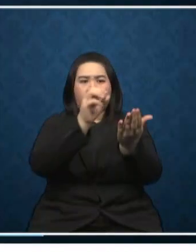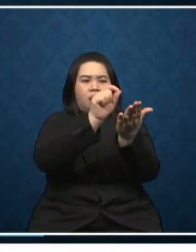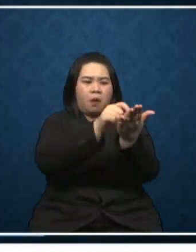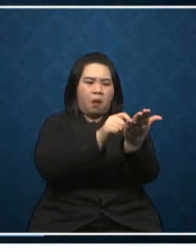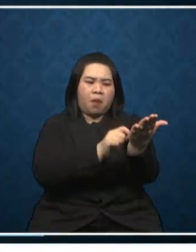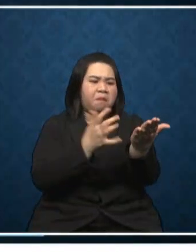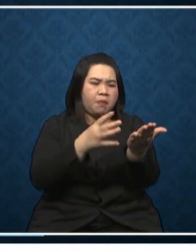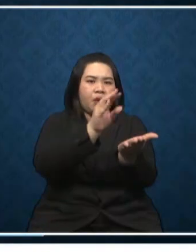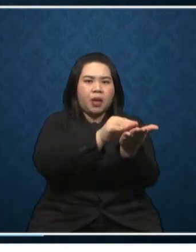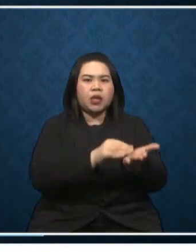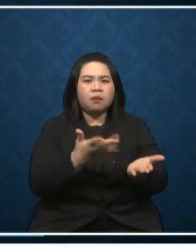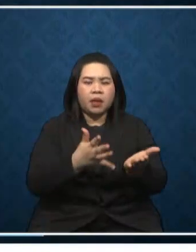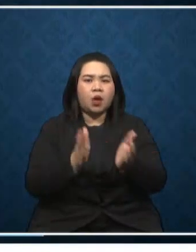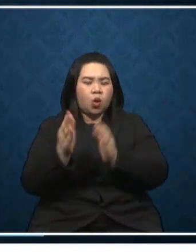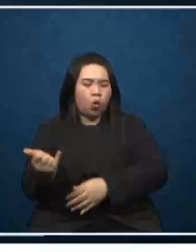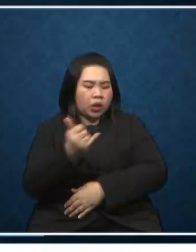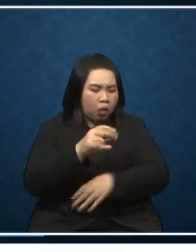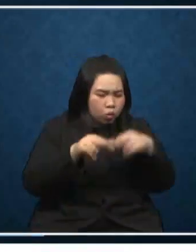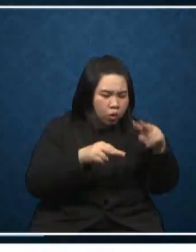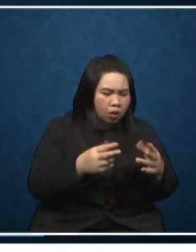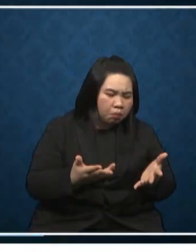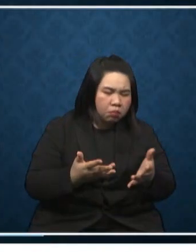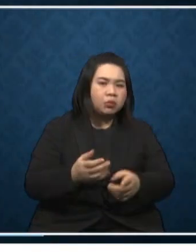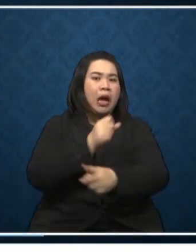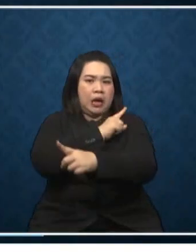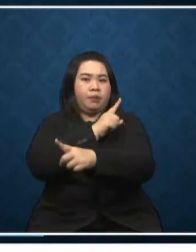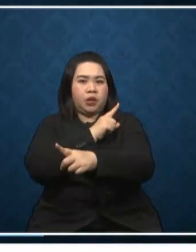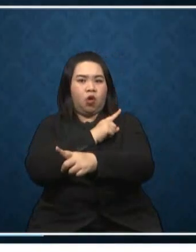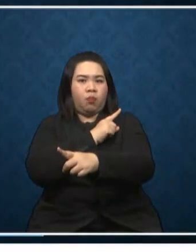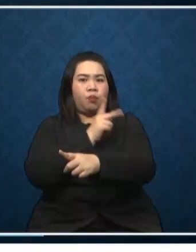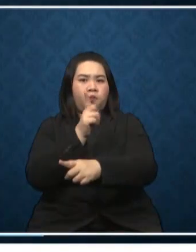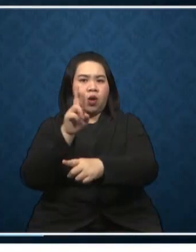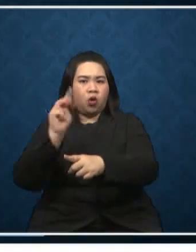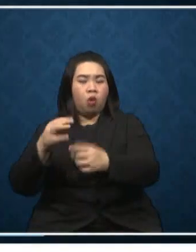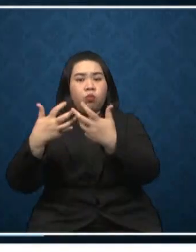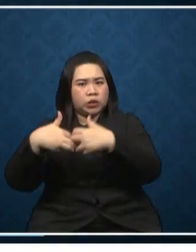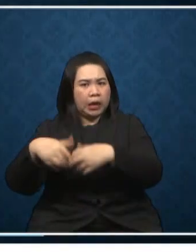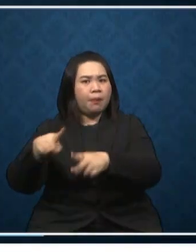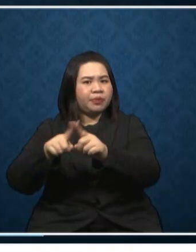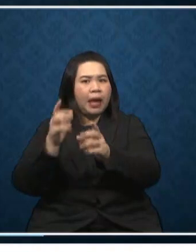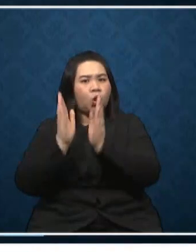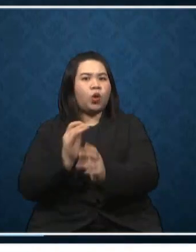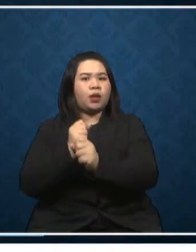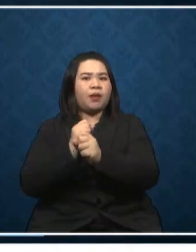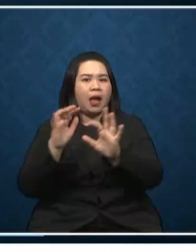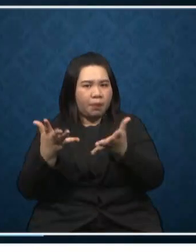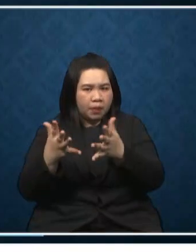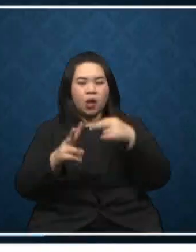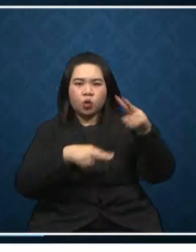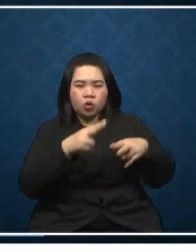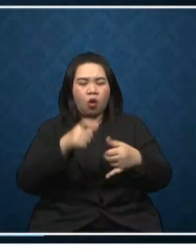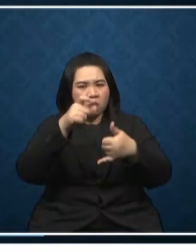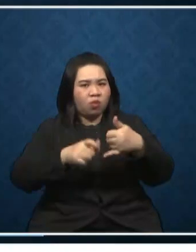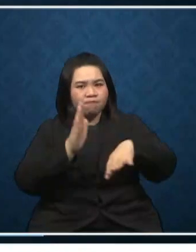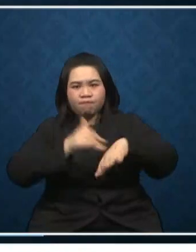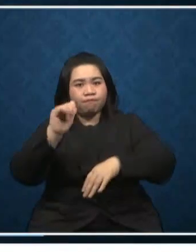prefer noนโรงงานนะศาะกรัท machenที่มีlicheำนาศมหน้ที่แต่โนโงาน Ob Marไมมีคนไมมตหอพวก